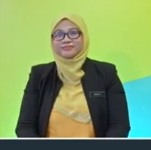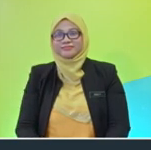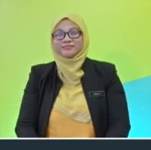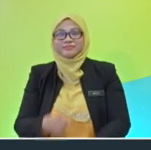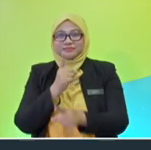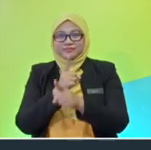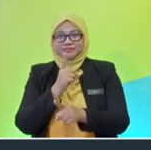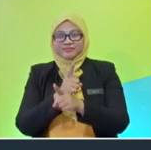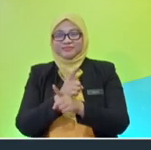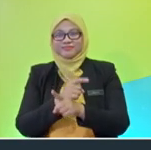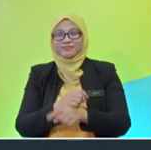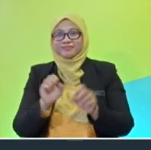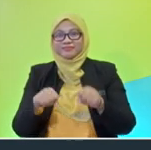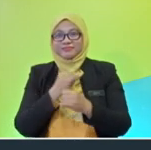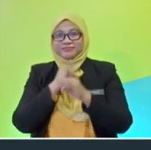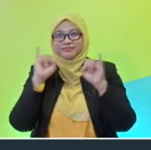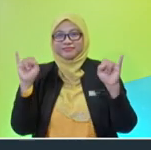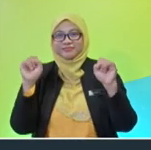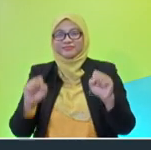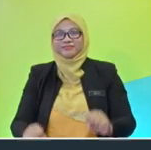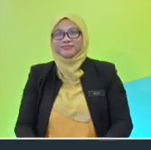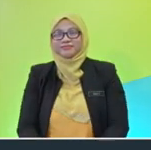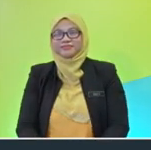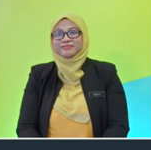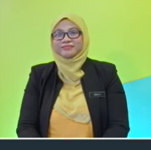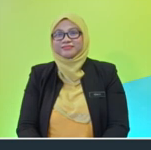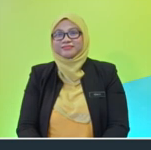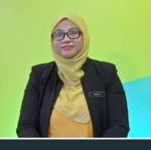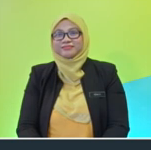Oke boleh hanya jelaskan berkaitan dengan kerajaan Majapahit